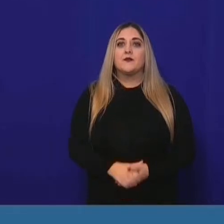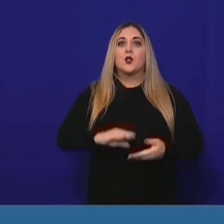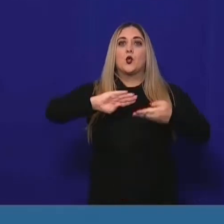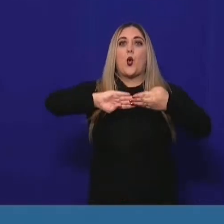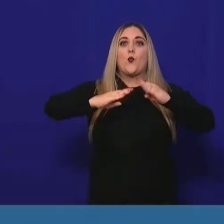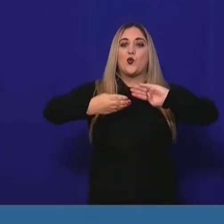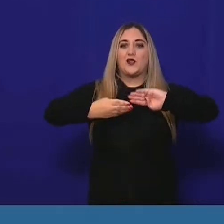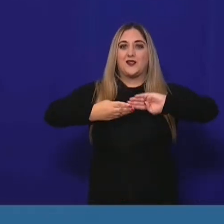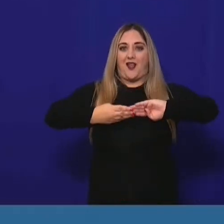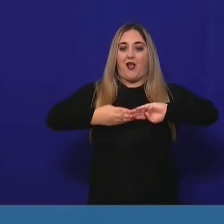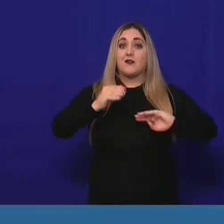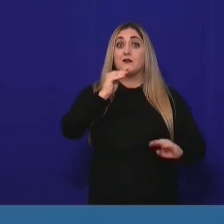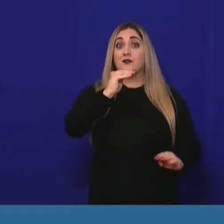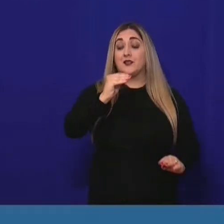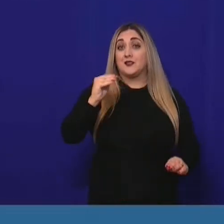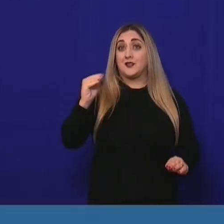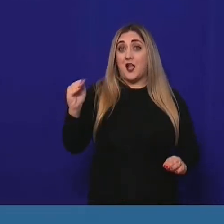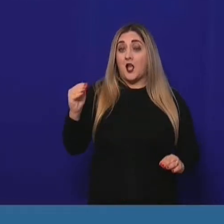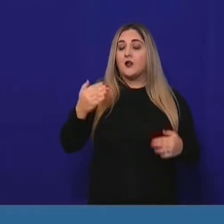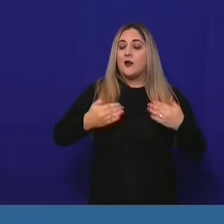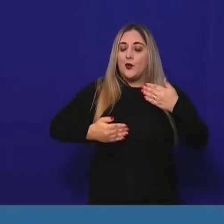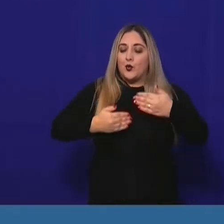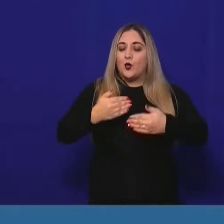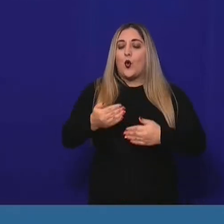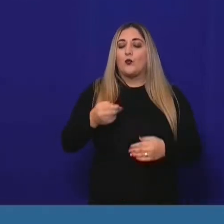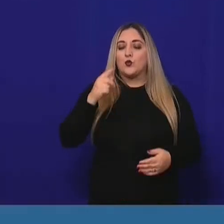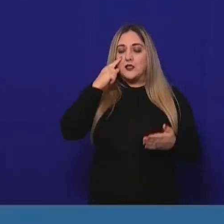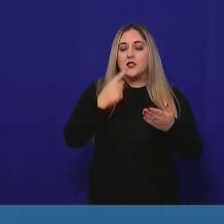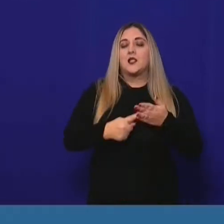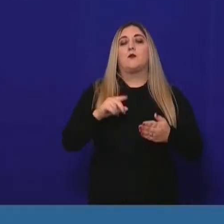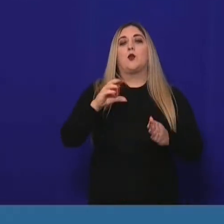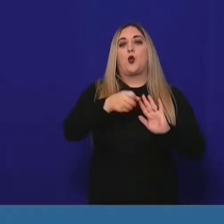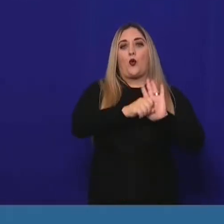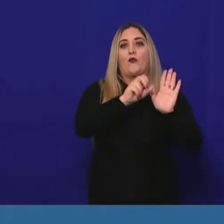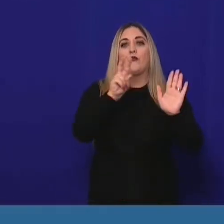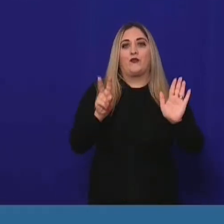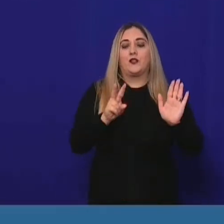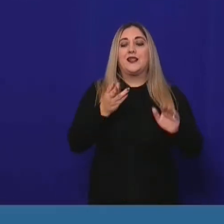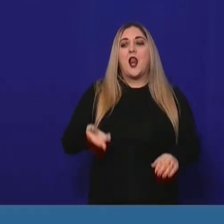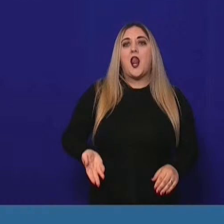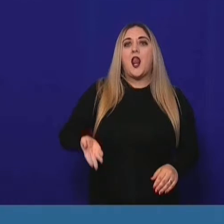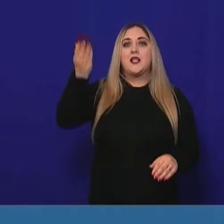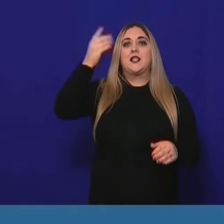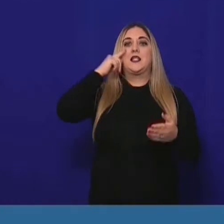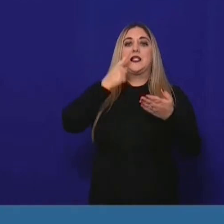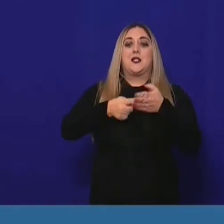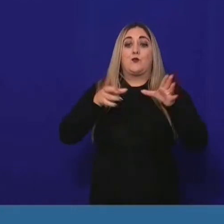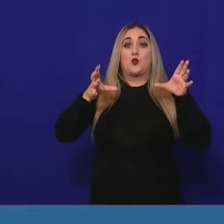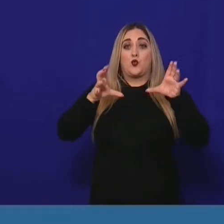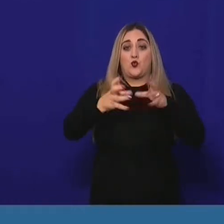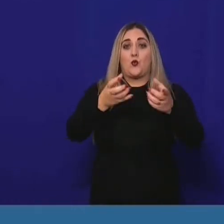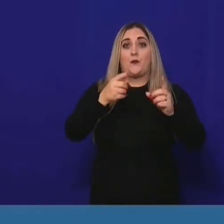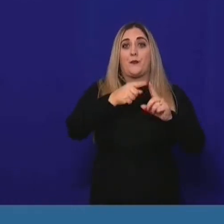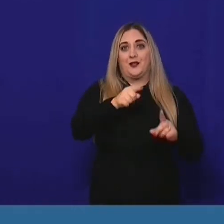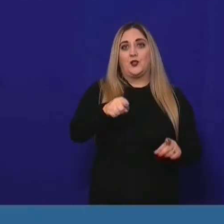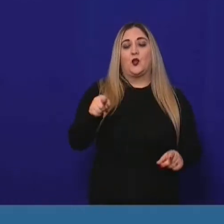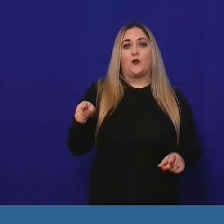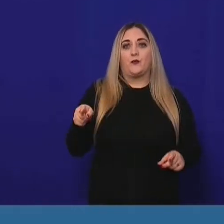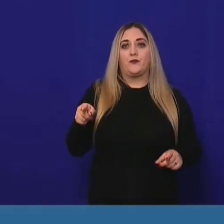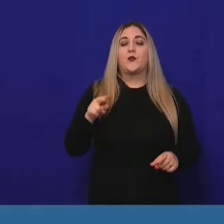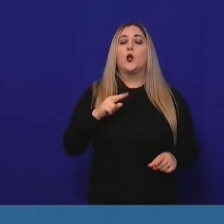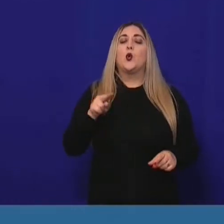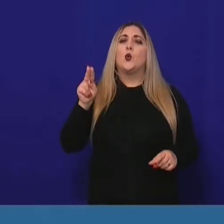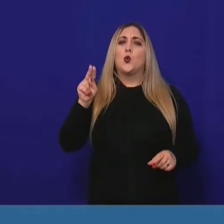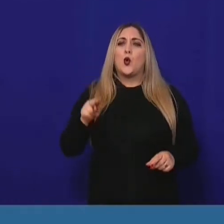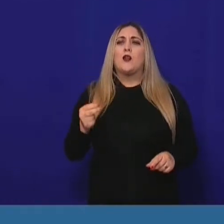Fil-komunità il-household cases baqgħu l-iktar każijiet fejn qed ikollna l-iktar ta' clusters. U wkoll baqa'